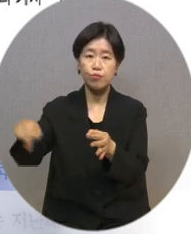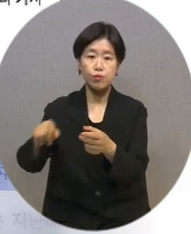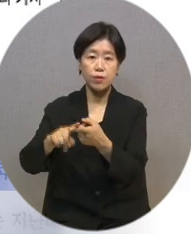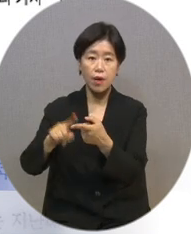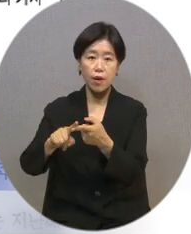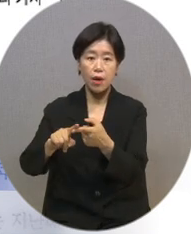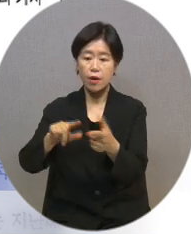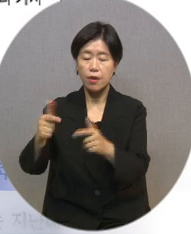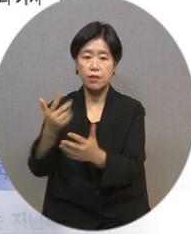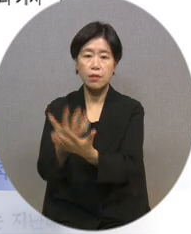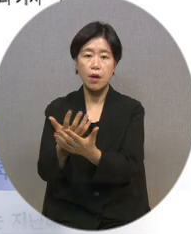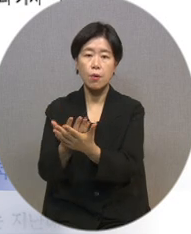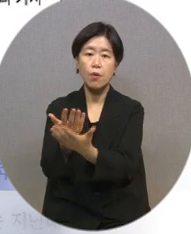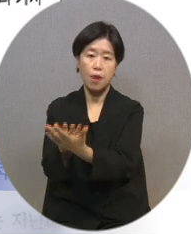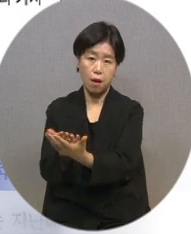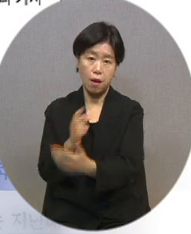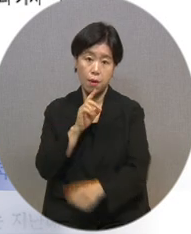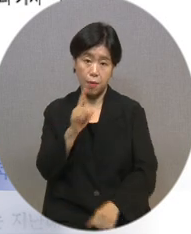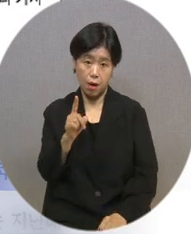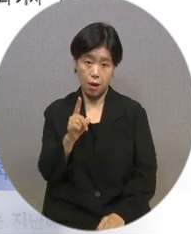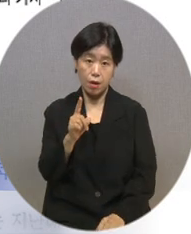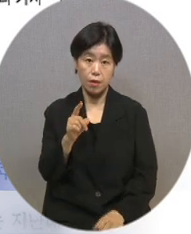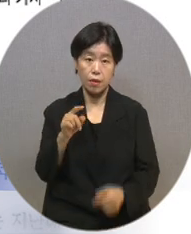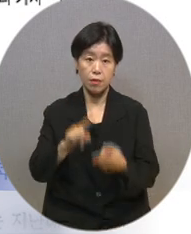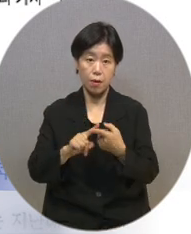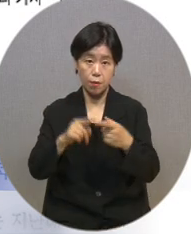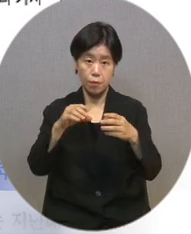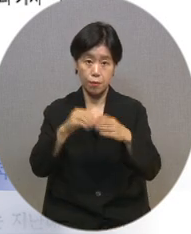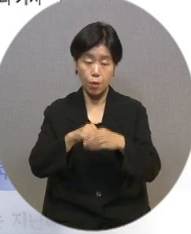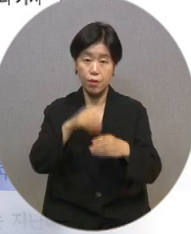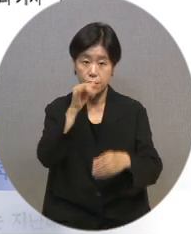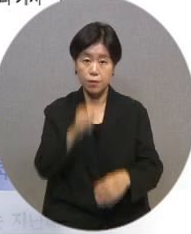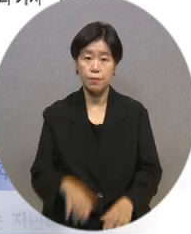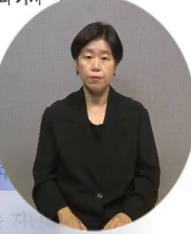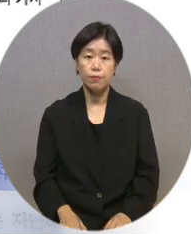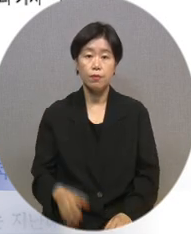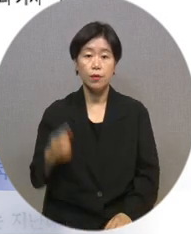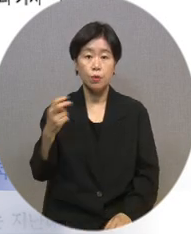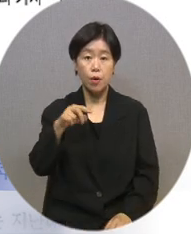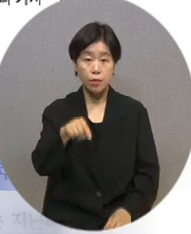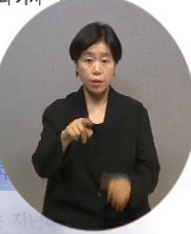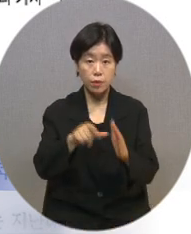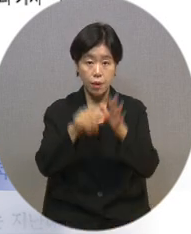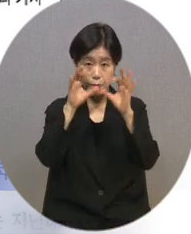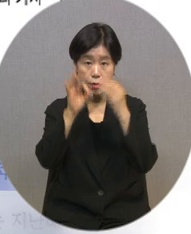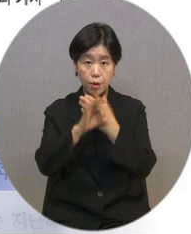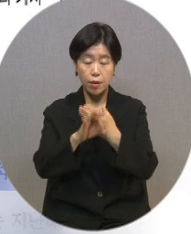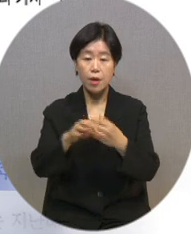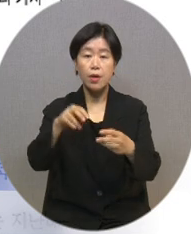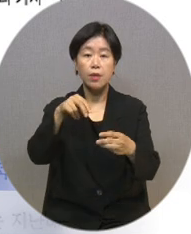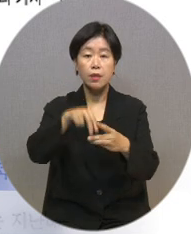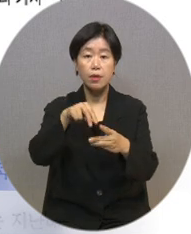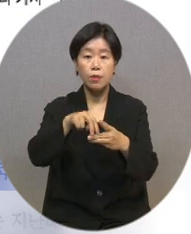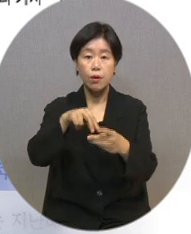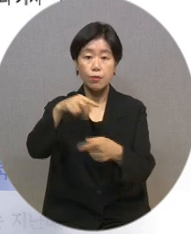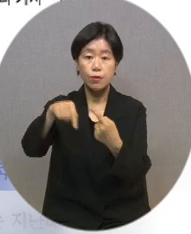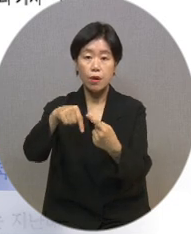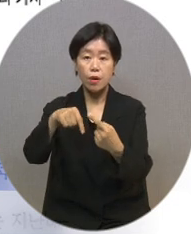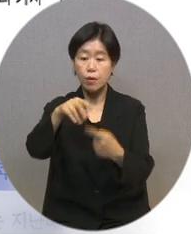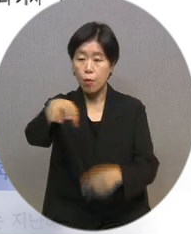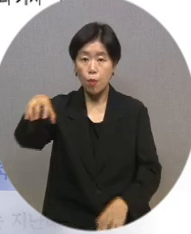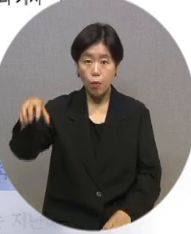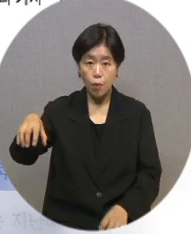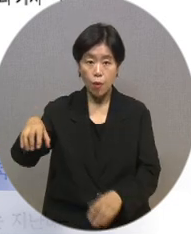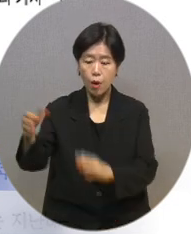협조를 요청할 수 있도록 하는 등의 내용입니다 또한 이번 개정 령에 센터의 운영 기관으로 공공기관